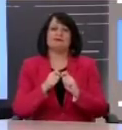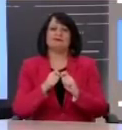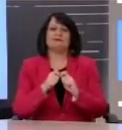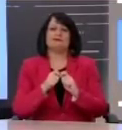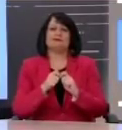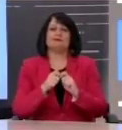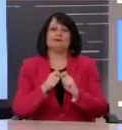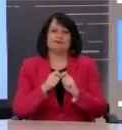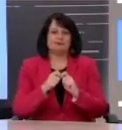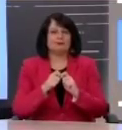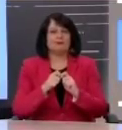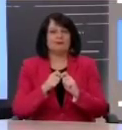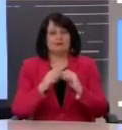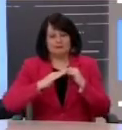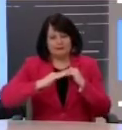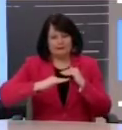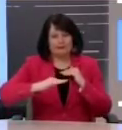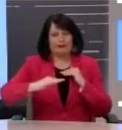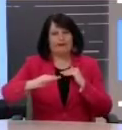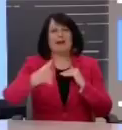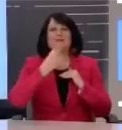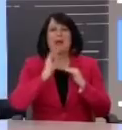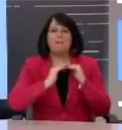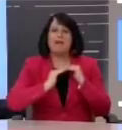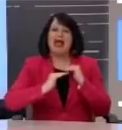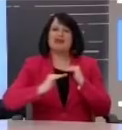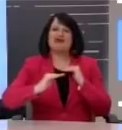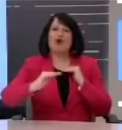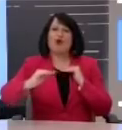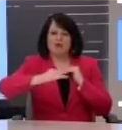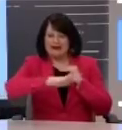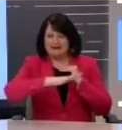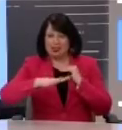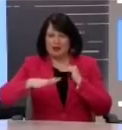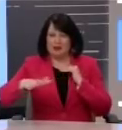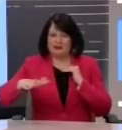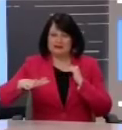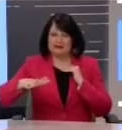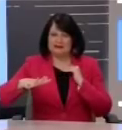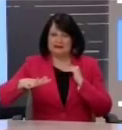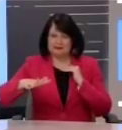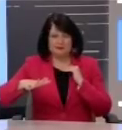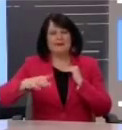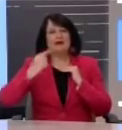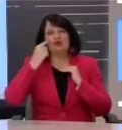λεγόμενου FSRU, του πλωτού, της πλωτής πλατφόρμας για LNG,